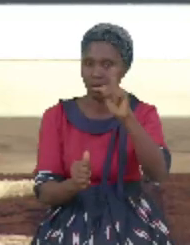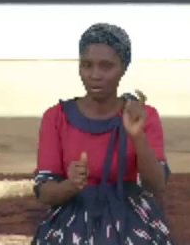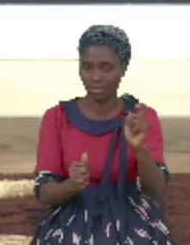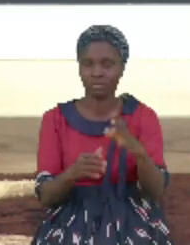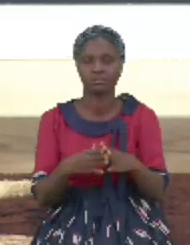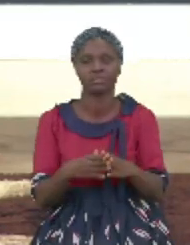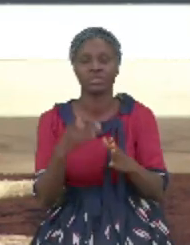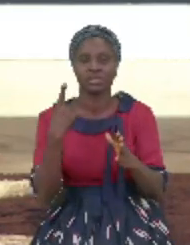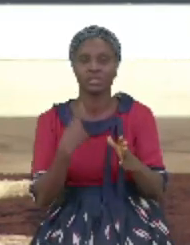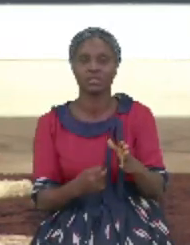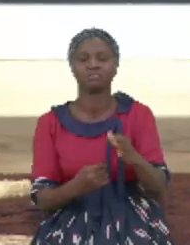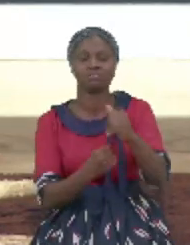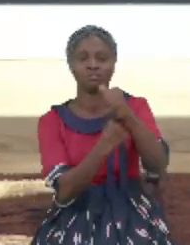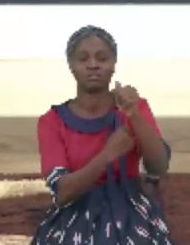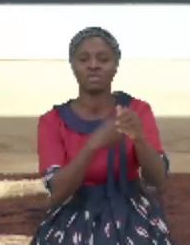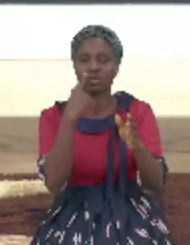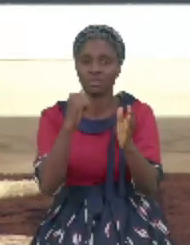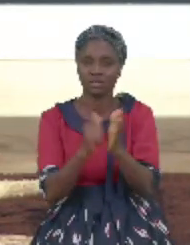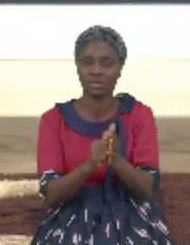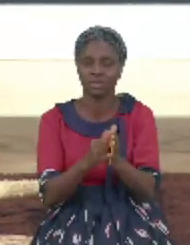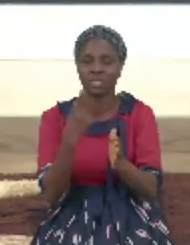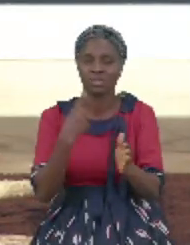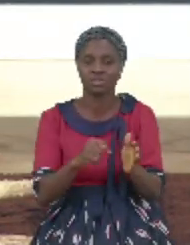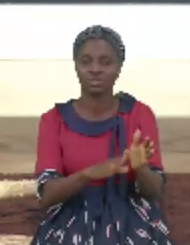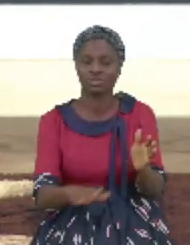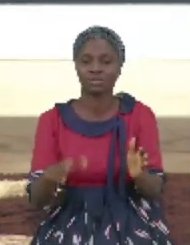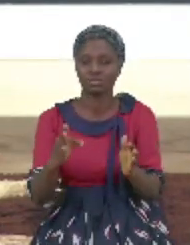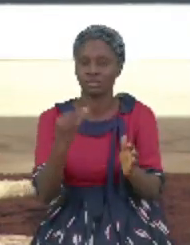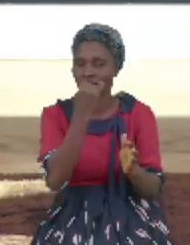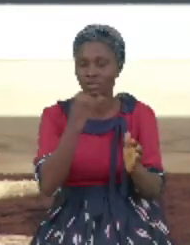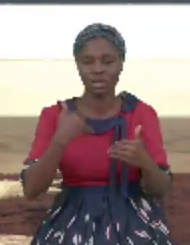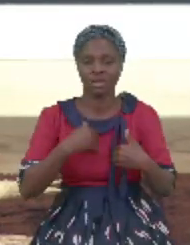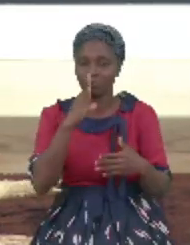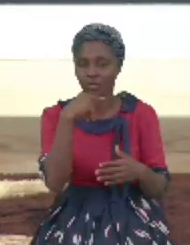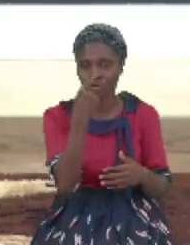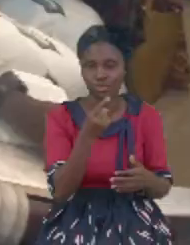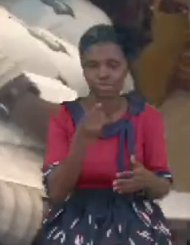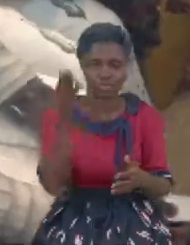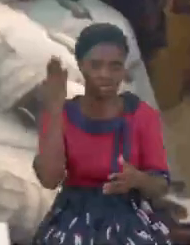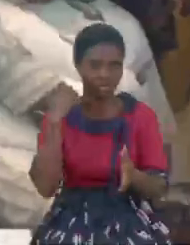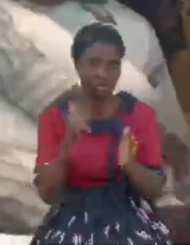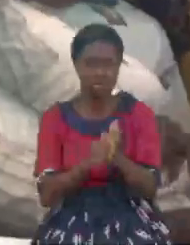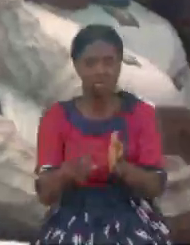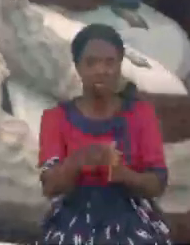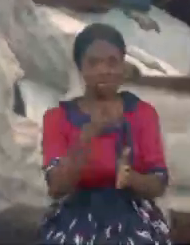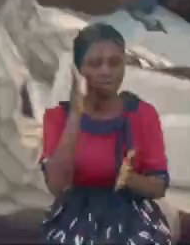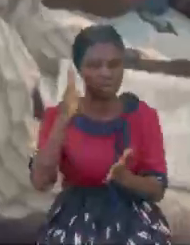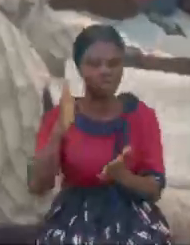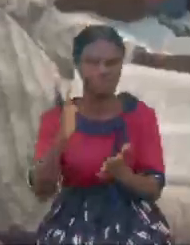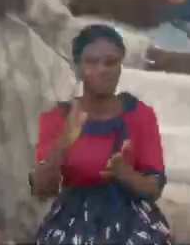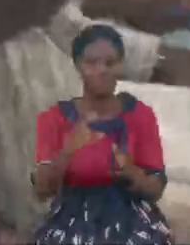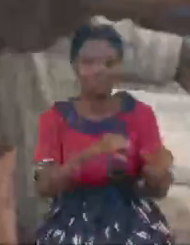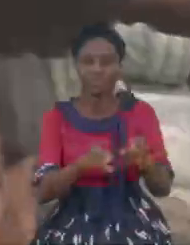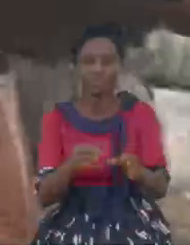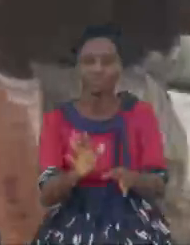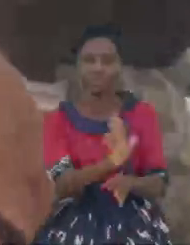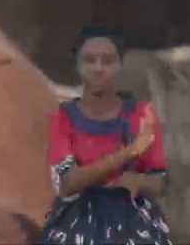captivité pendant 70 ans. Pourquoi 70 ans? Parce que c'est dit que les enfants d'Israël devaient faire